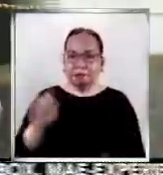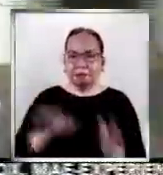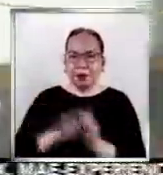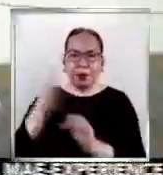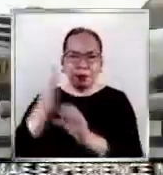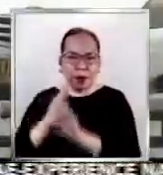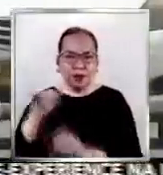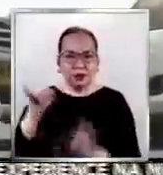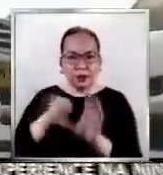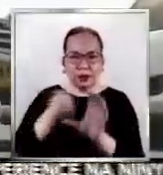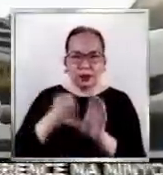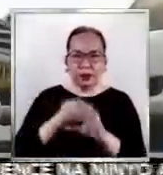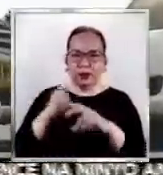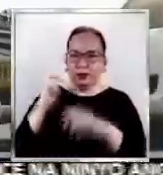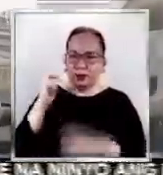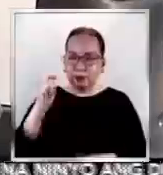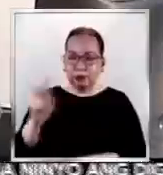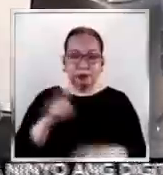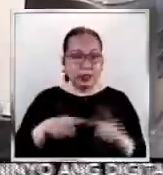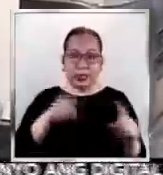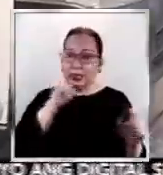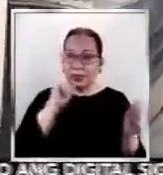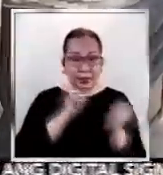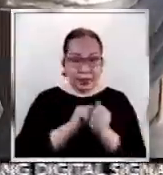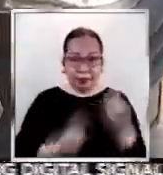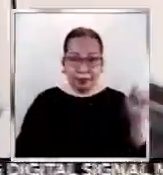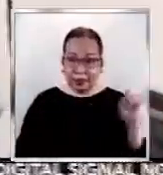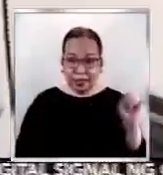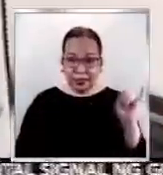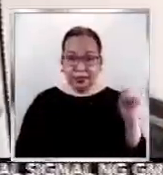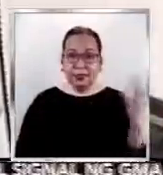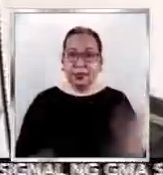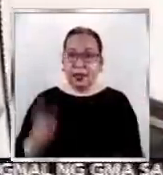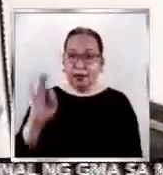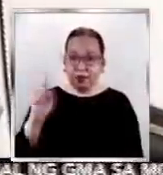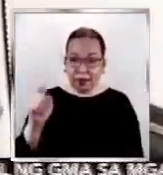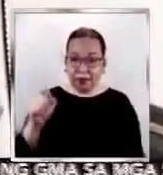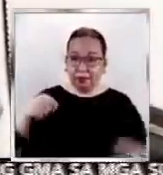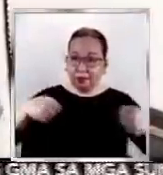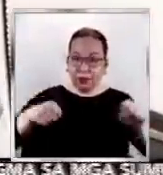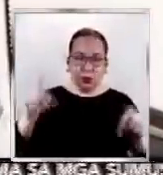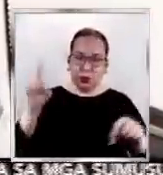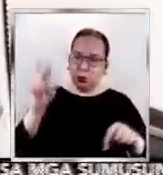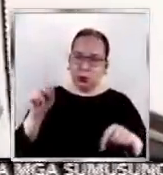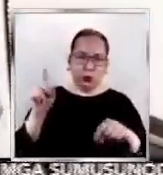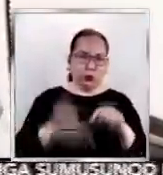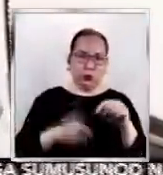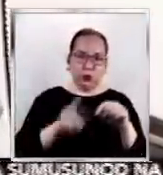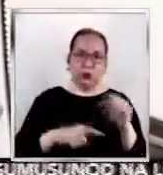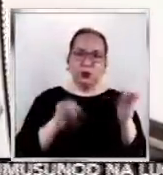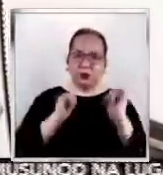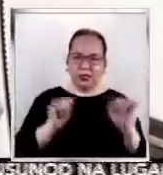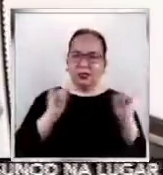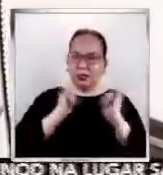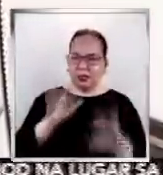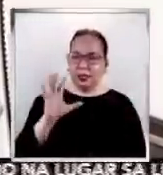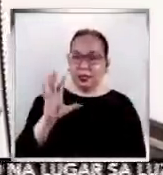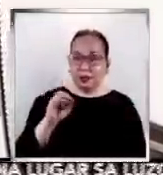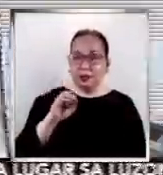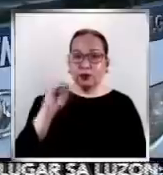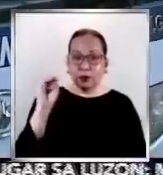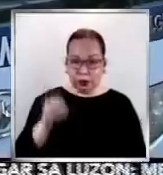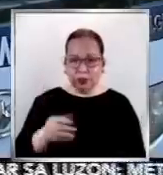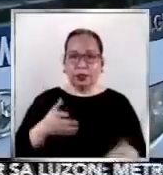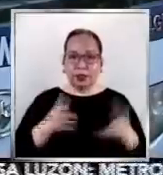hindi kasama rito ang taxi, UV Express, TNVS at tricycle. Kaya ibig sabihin, 50% pa rin ang capacity ng kanilang mga